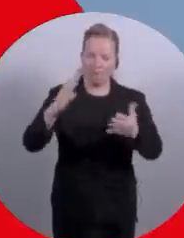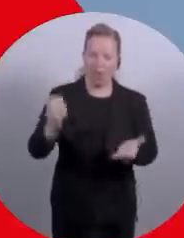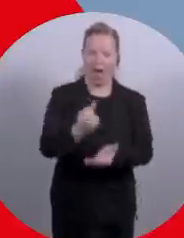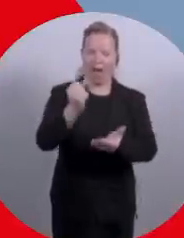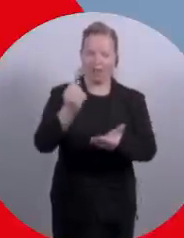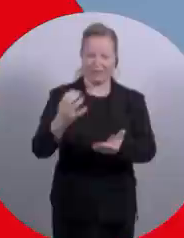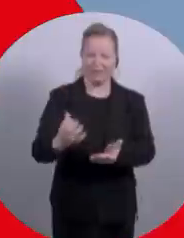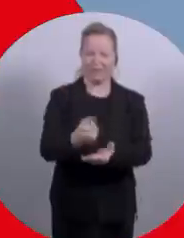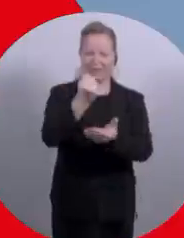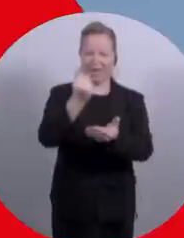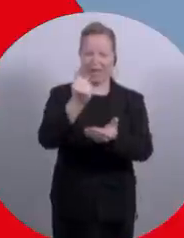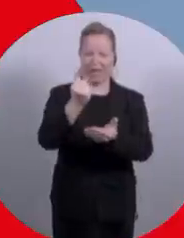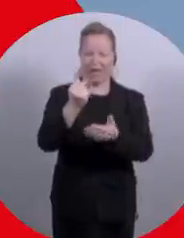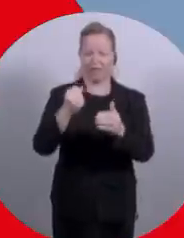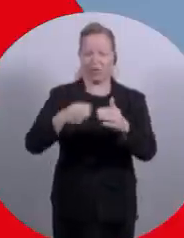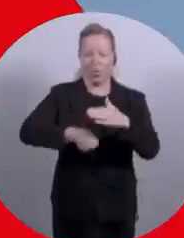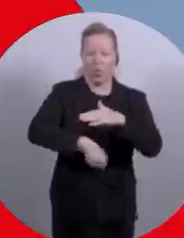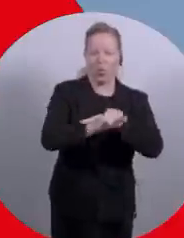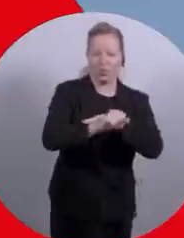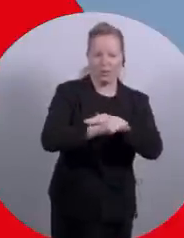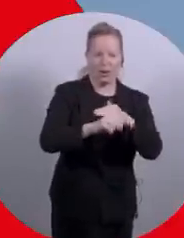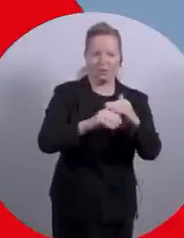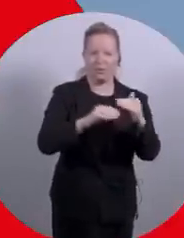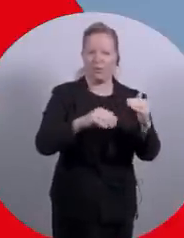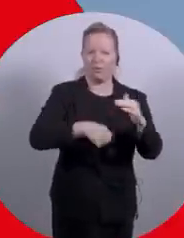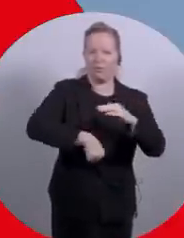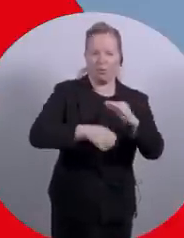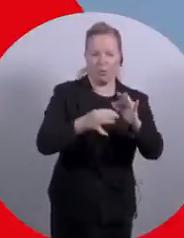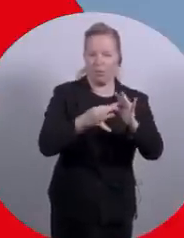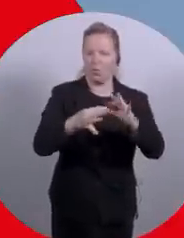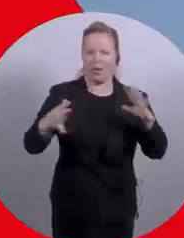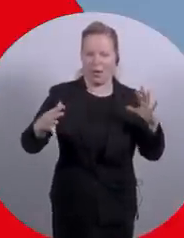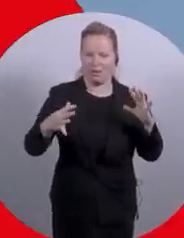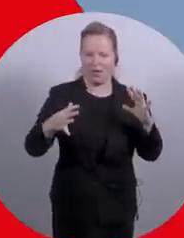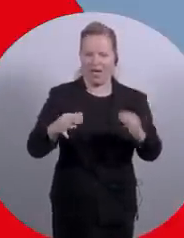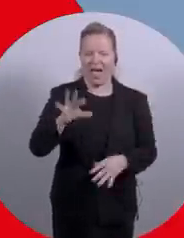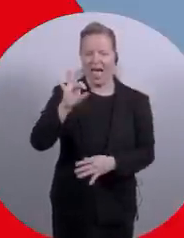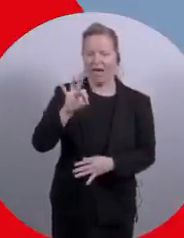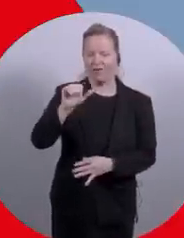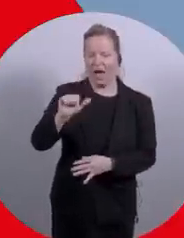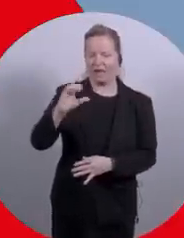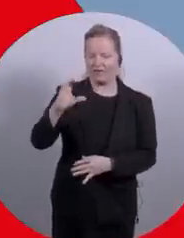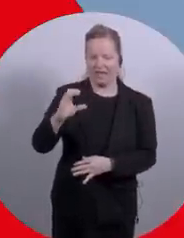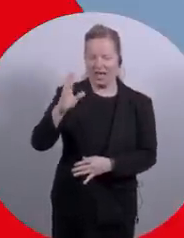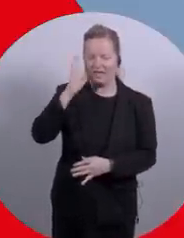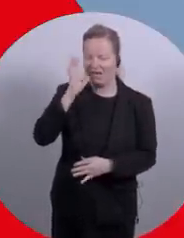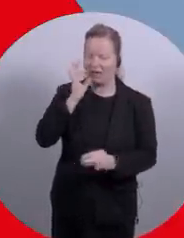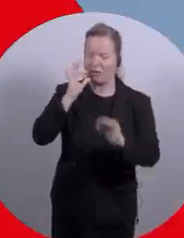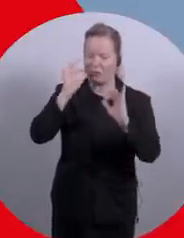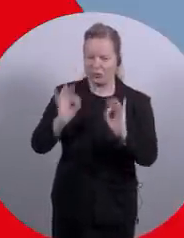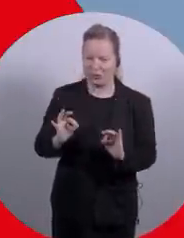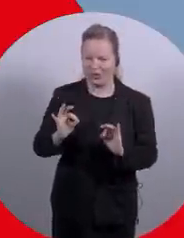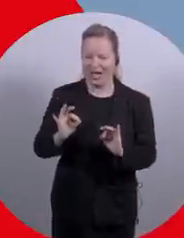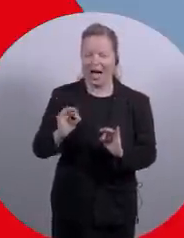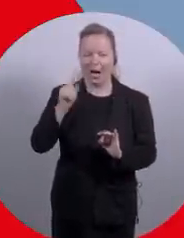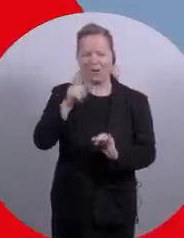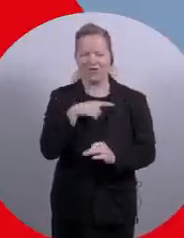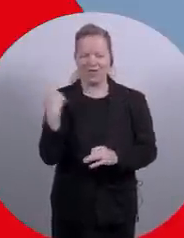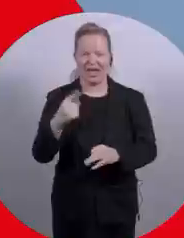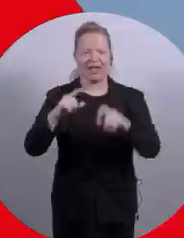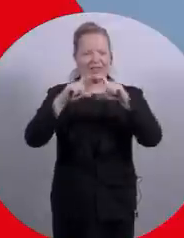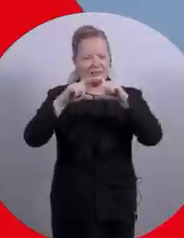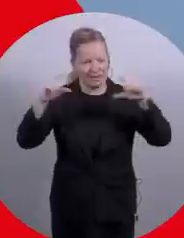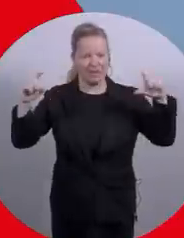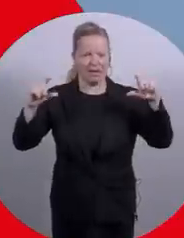unabhängig jetzt vom fußballerischen Ambitionen so gut war der FHC arbeitet aber wir haben einen Titel